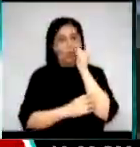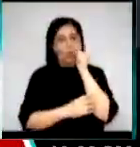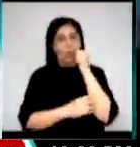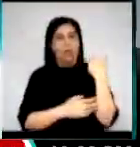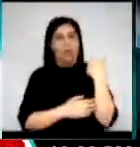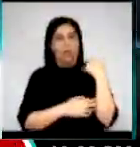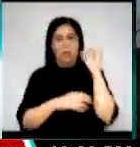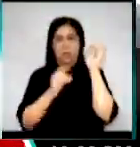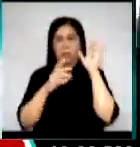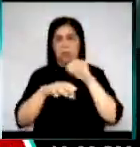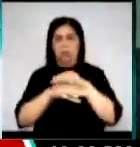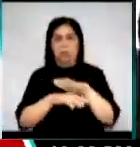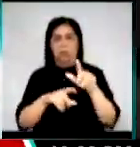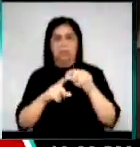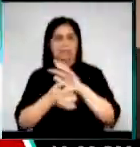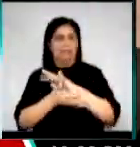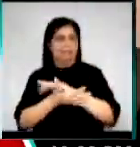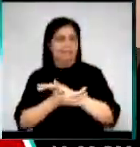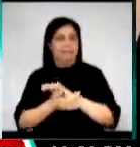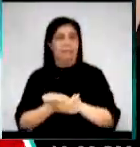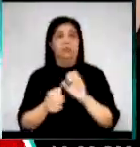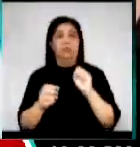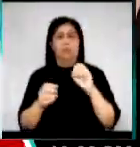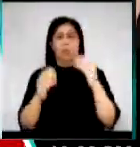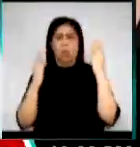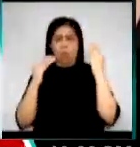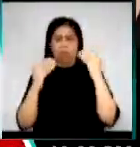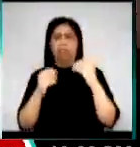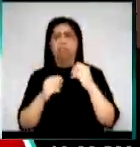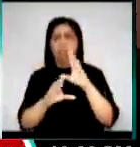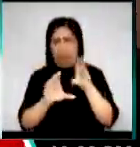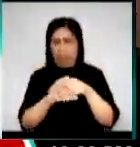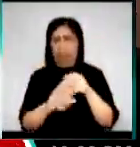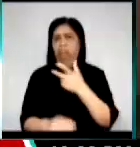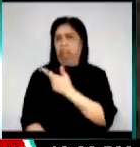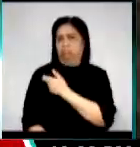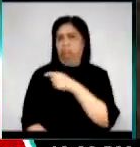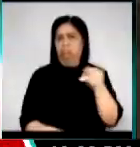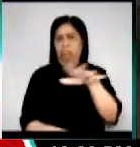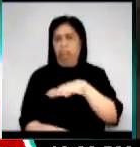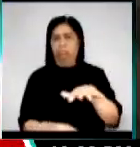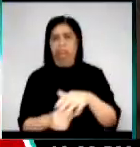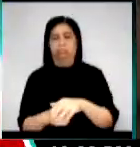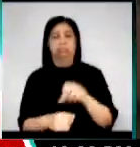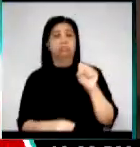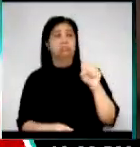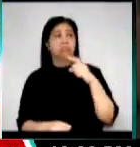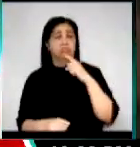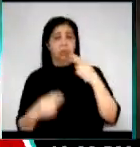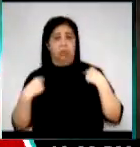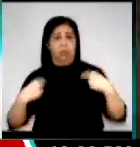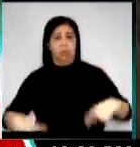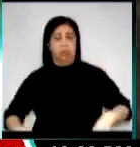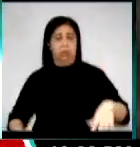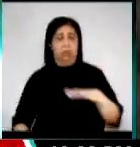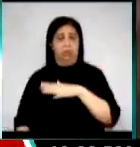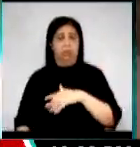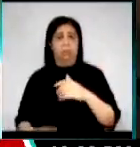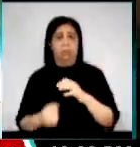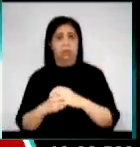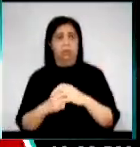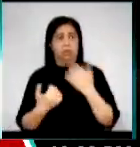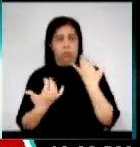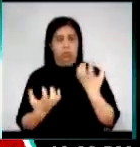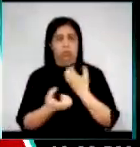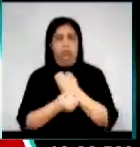siya ng COVID-19. Kaya sana raw mabakunahan na si Nelson. Siyempre, sa kalusugan namin na massive yung life namin, pamilya